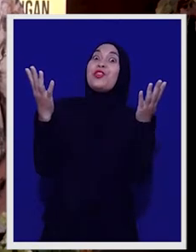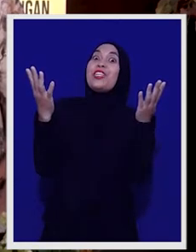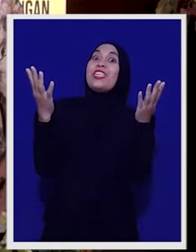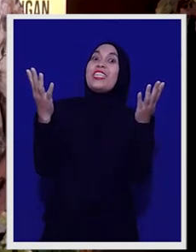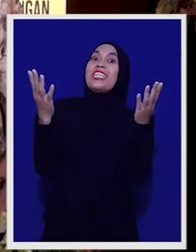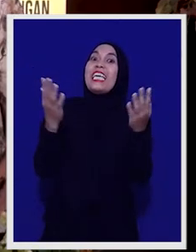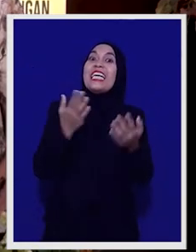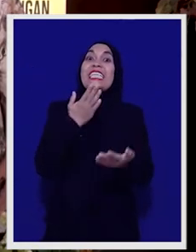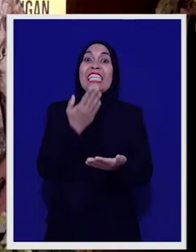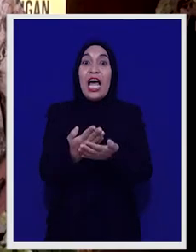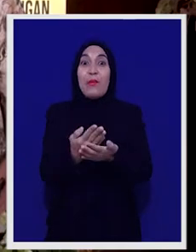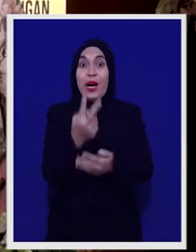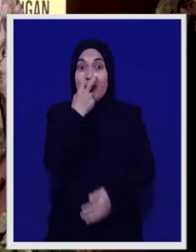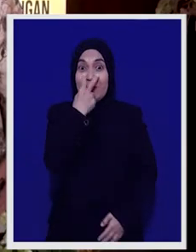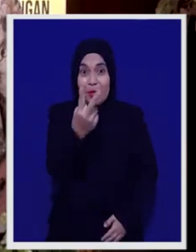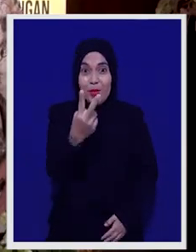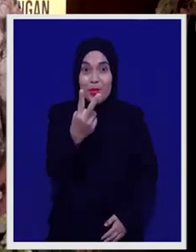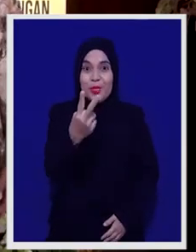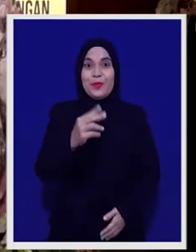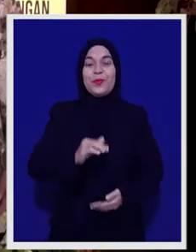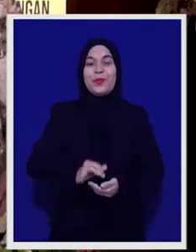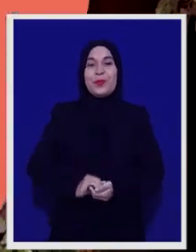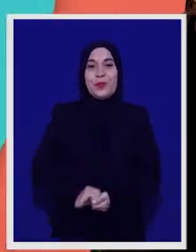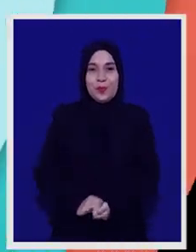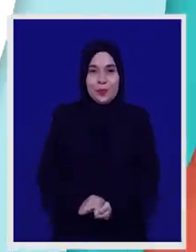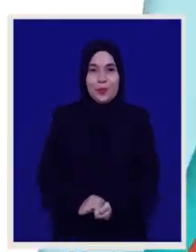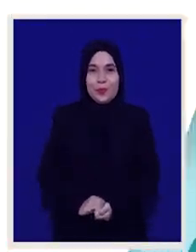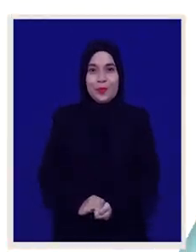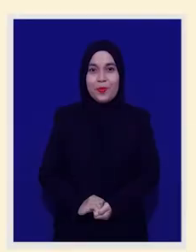diwujudkan. Selamat menyaksikan.